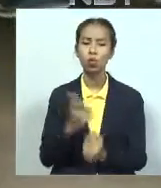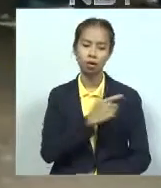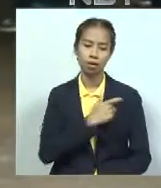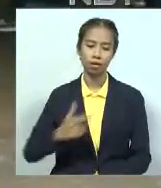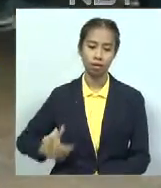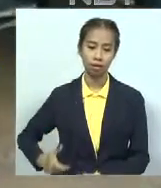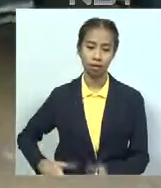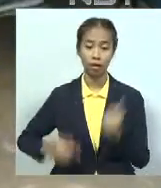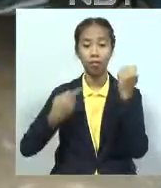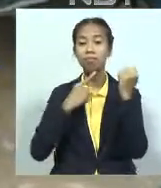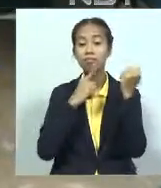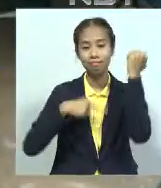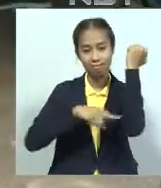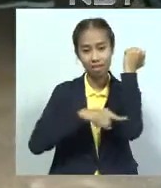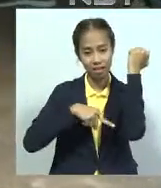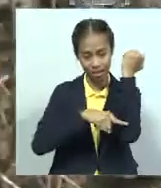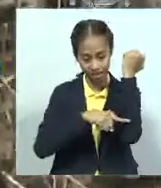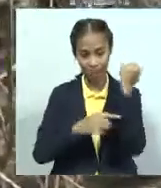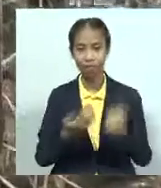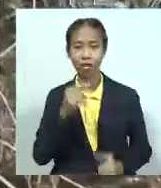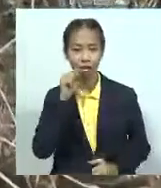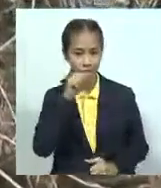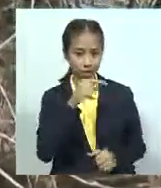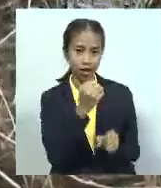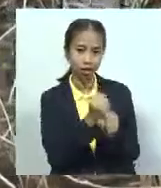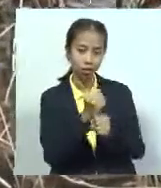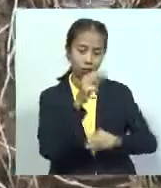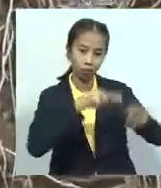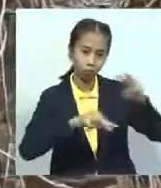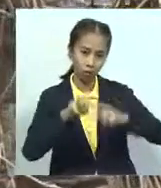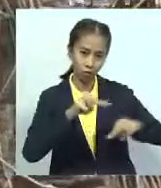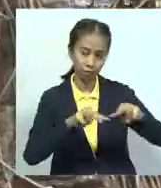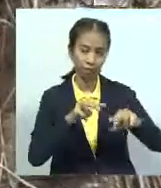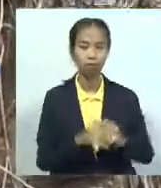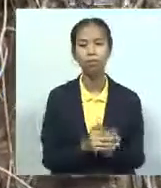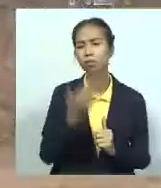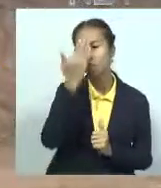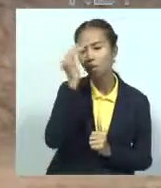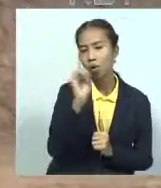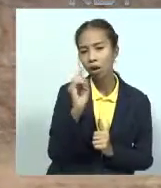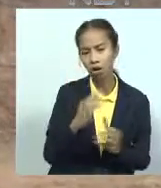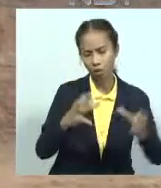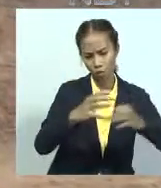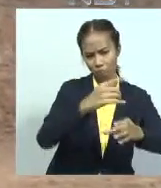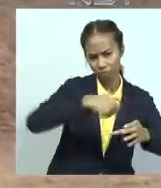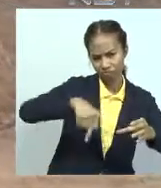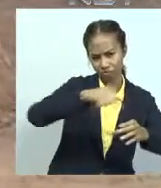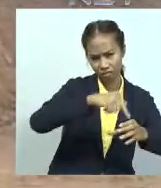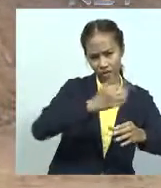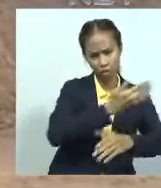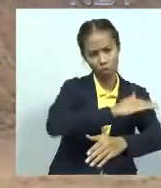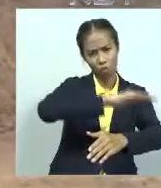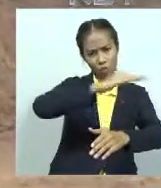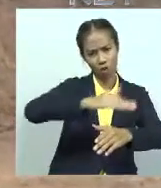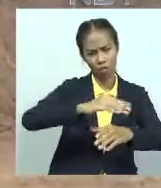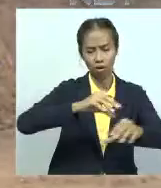นิษฐาธิราชเจ้ากรมสมเด็จพระเทพรัตนราชสุดาสยามบรมราชกุมารีเนื่องปัจจุบันชาวมาลาบรีกระจัดกระจ